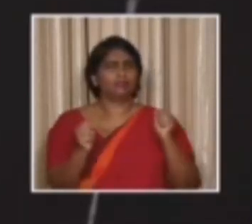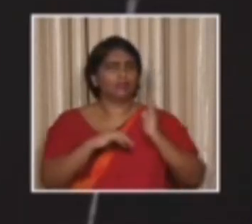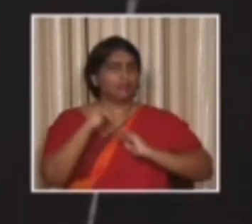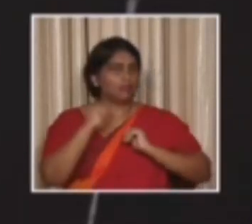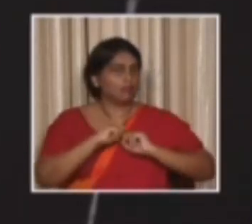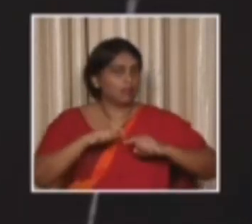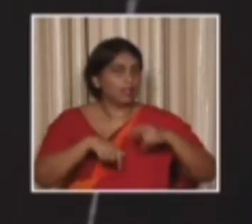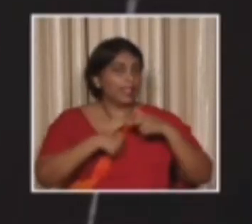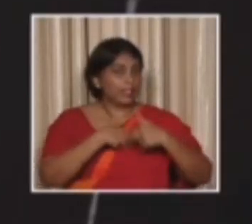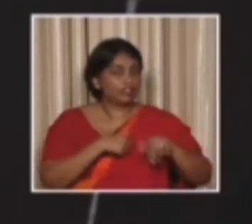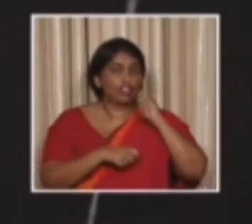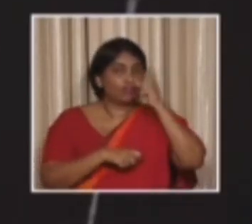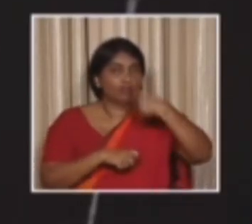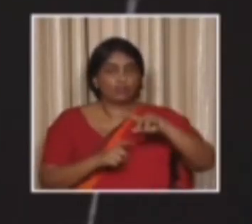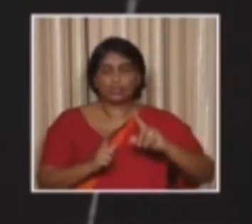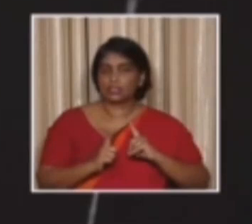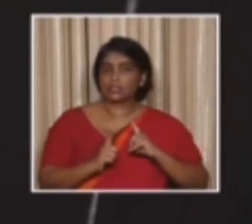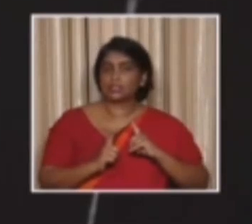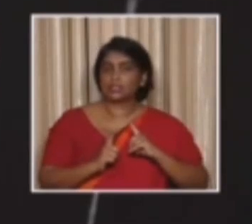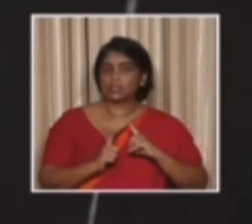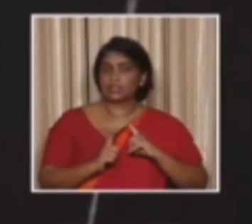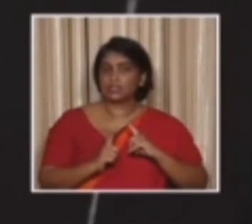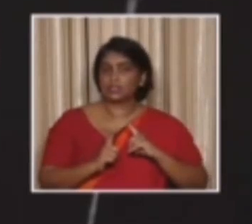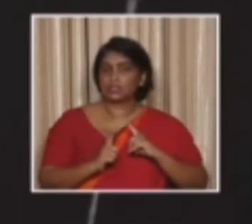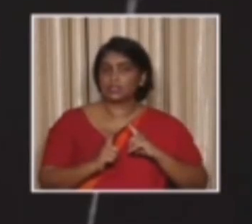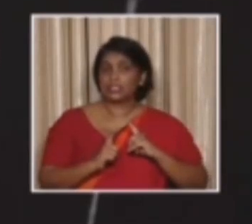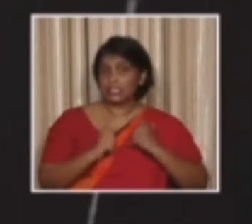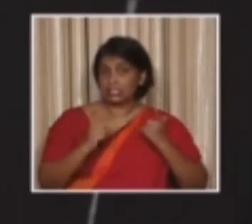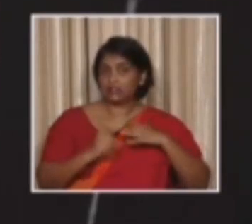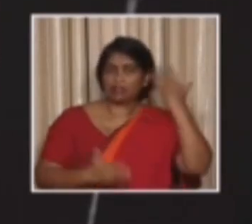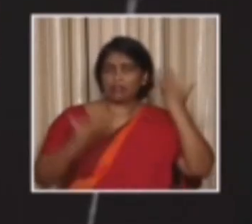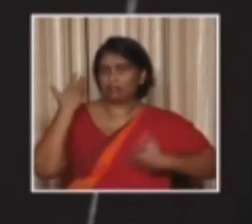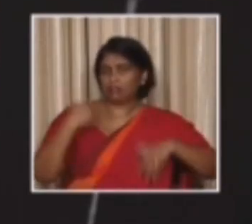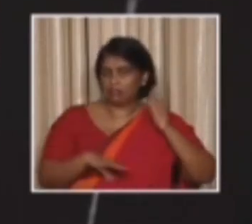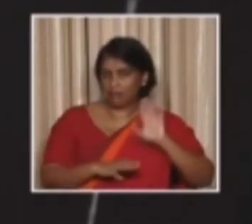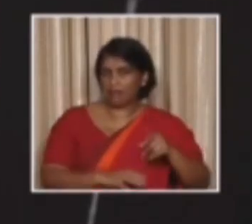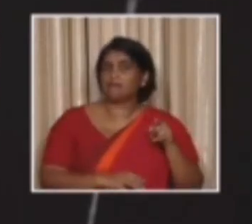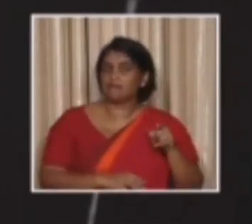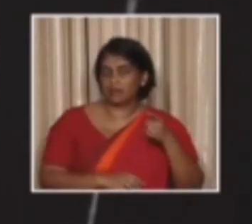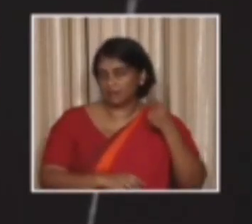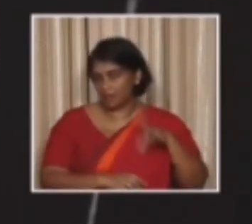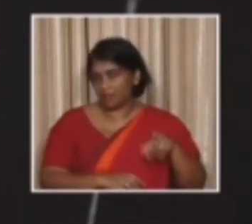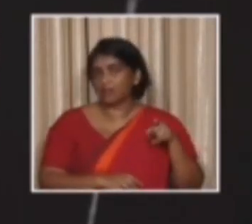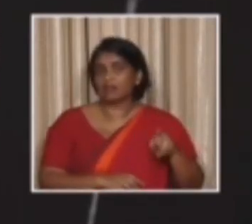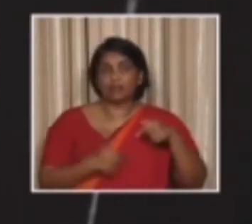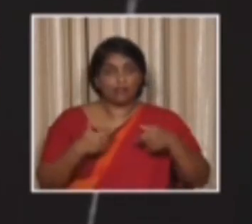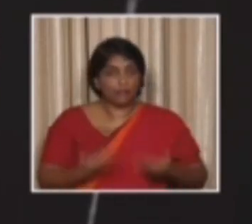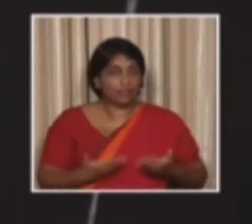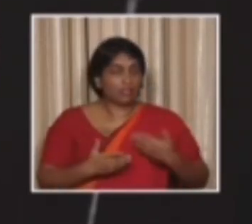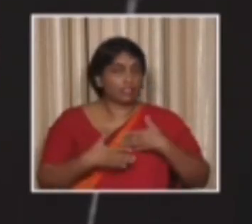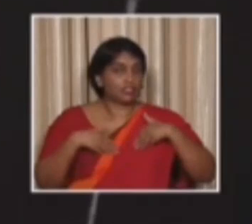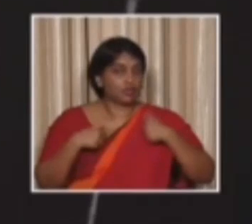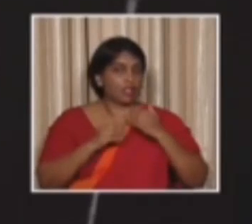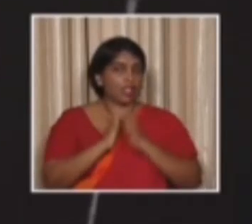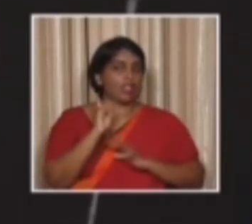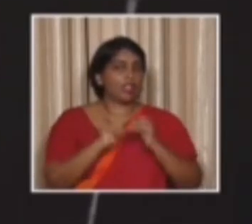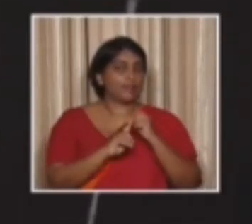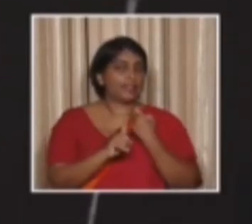பொருட்களின் தட்டுப்பாடு நிலவுகிறது. நாட்டு மக்கள் பொருளாதார ரீதியில் பாதிக்கப்பட்டுள்ள பின்னணியில் தனியார்